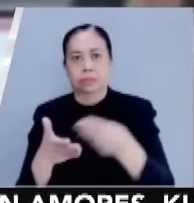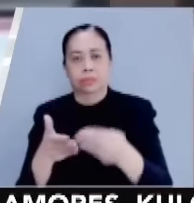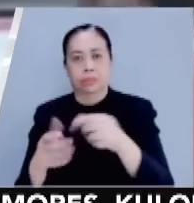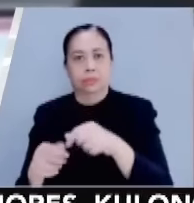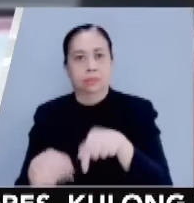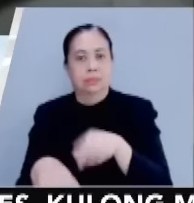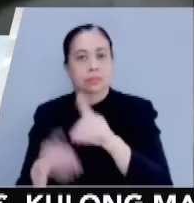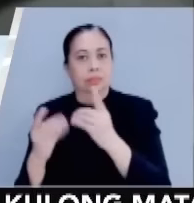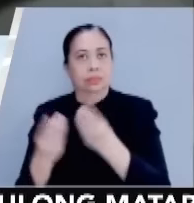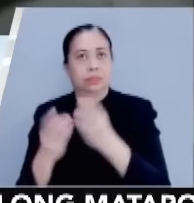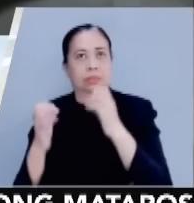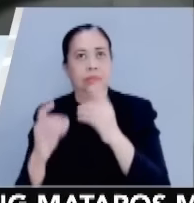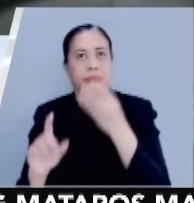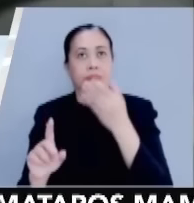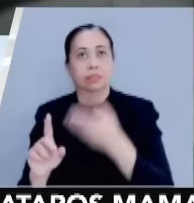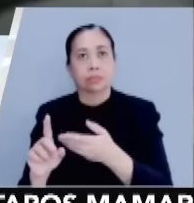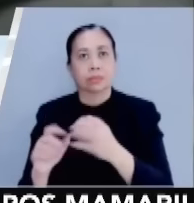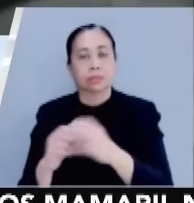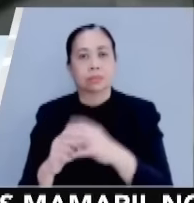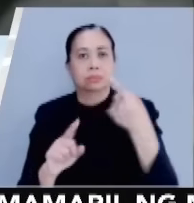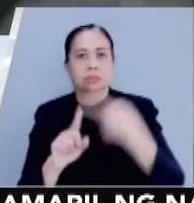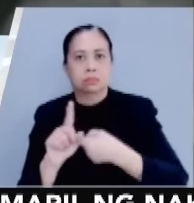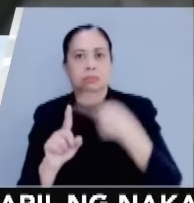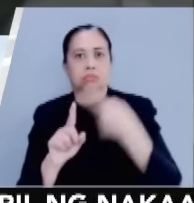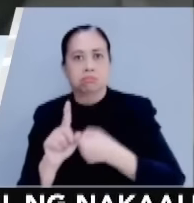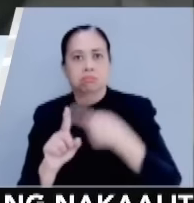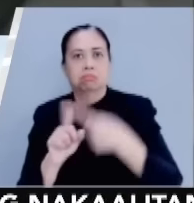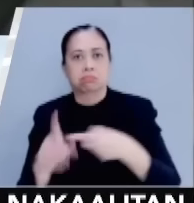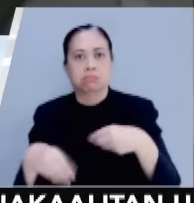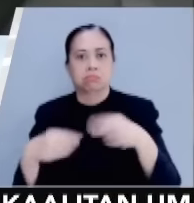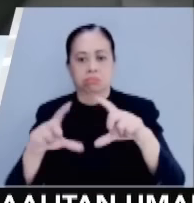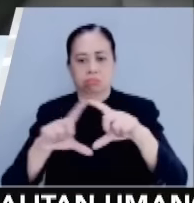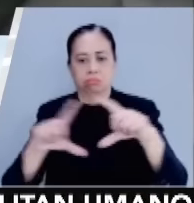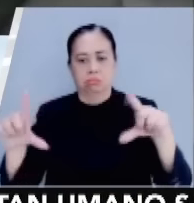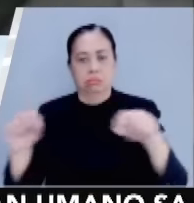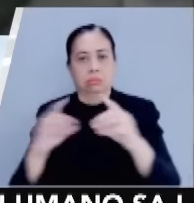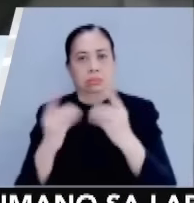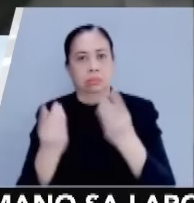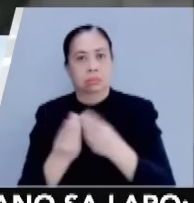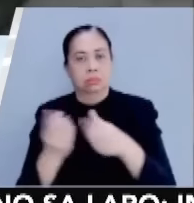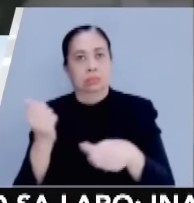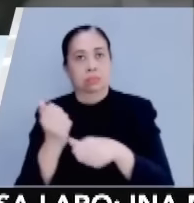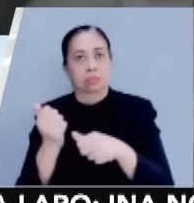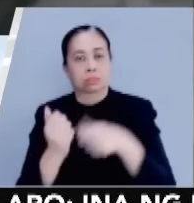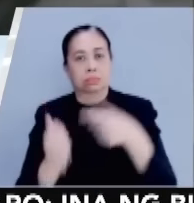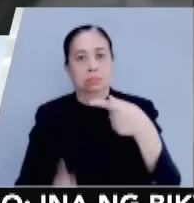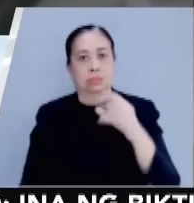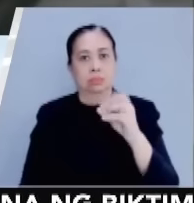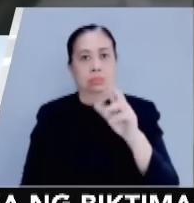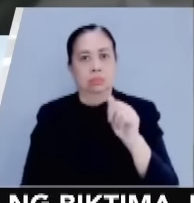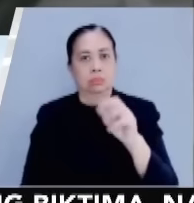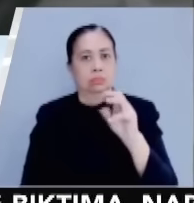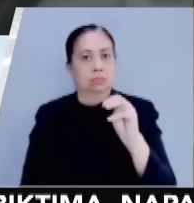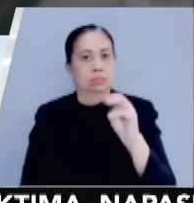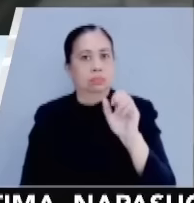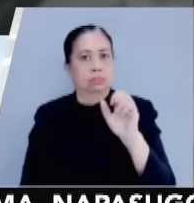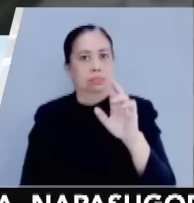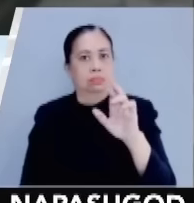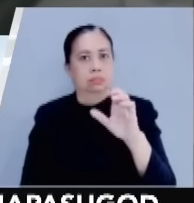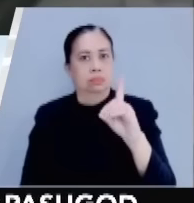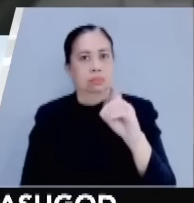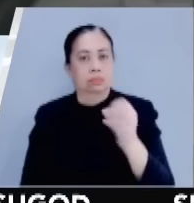Education o DepEd, buwan-buwan umano nakakatanggap ng envelope si dating DepEd Undersecretary Gloria Jumamil Mercado. Ang laman,